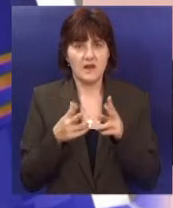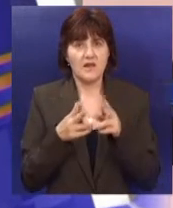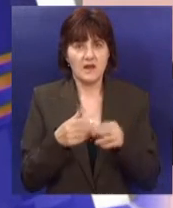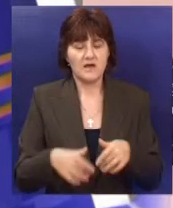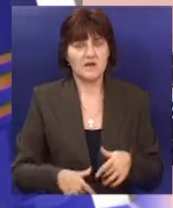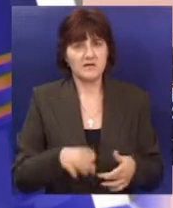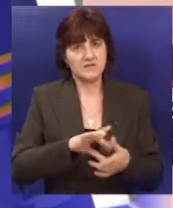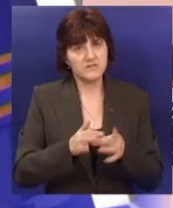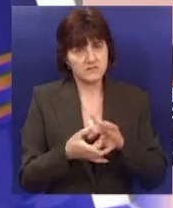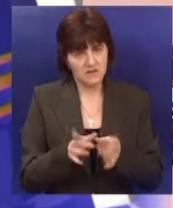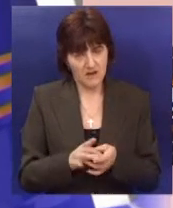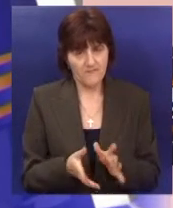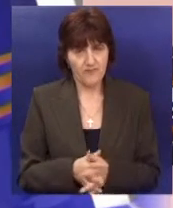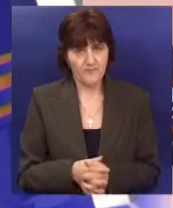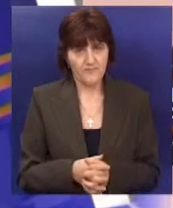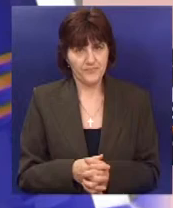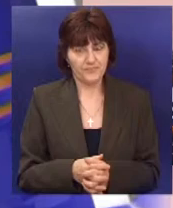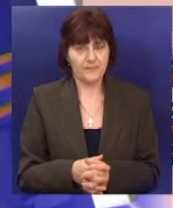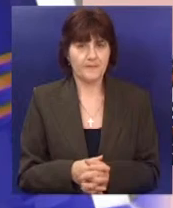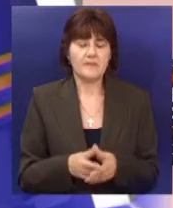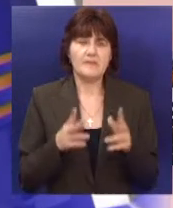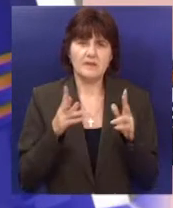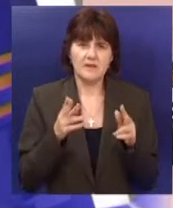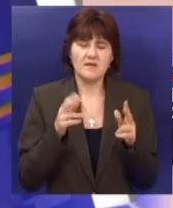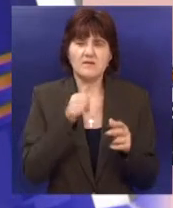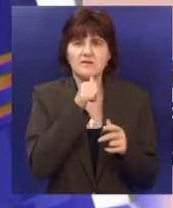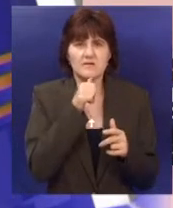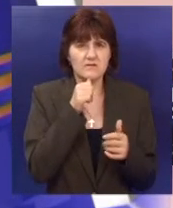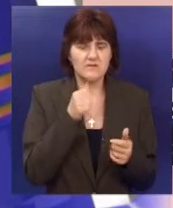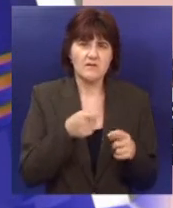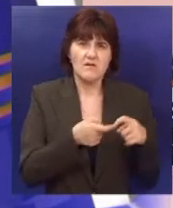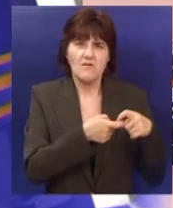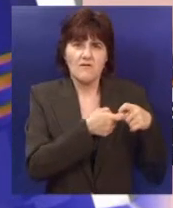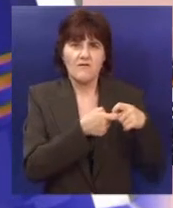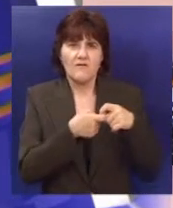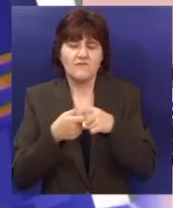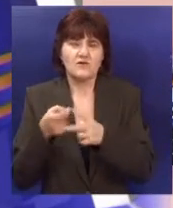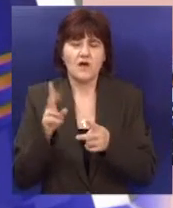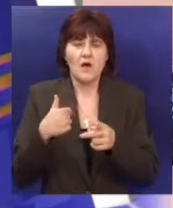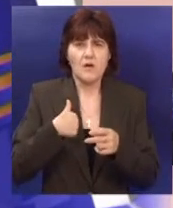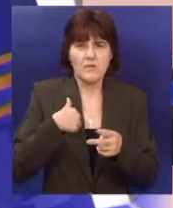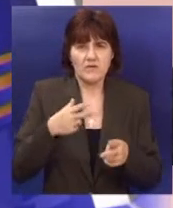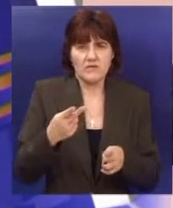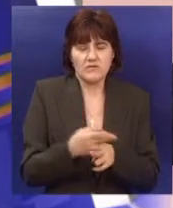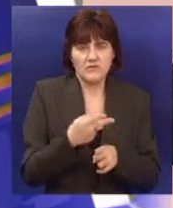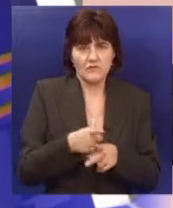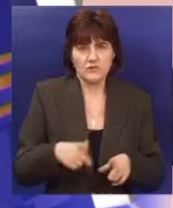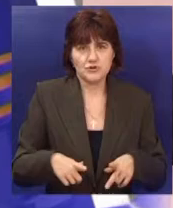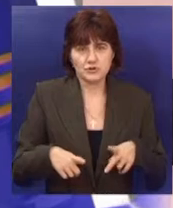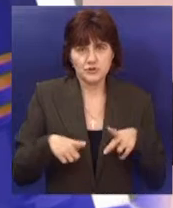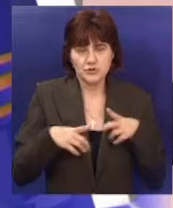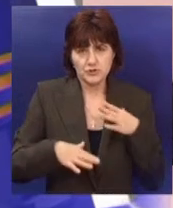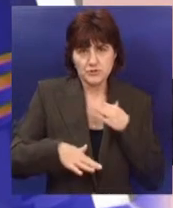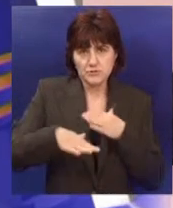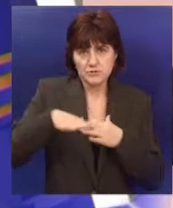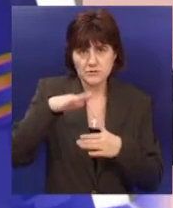bolest je po svojoj prirodi preventabilna. Ona najučestalije nastaje upravo tesno povezana sa našim navikama, sa našim